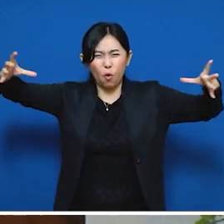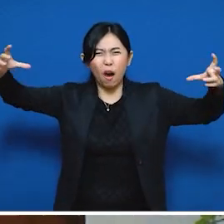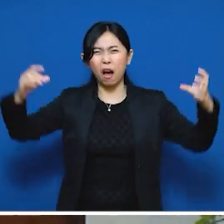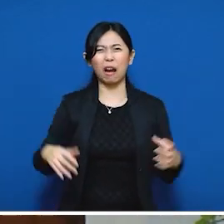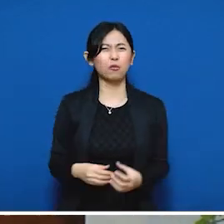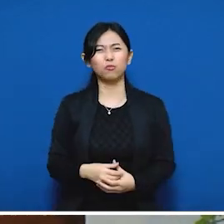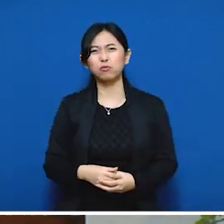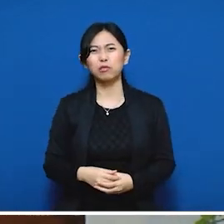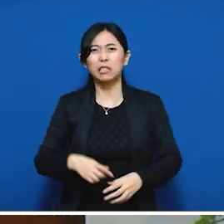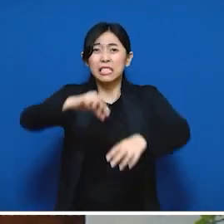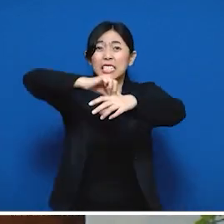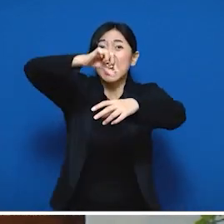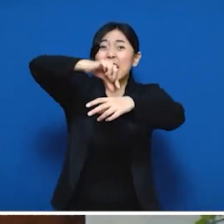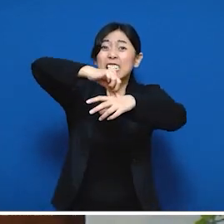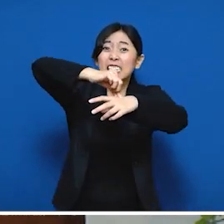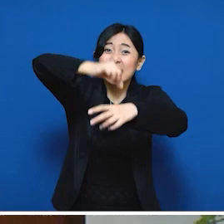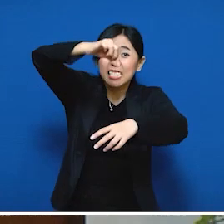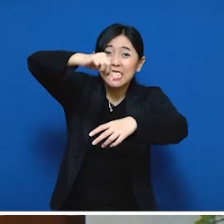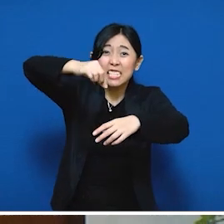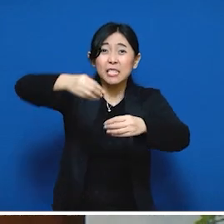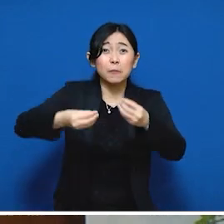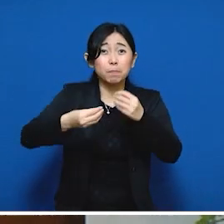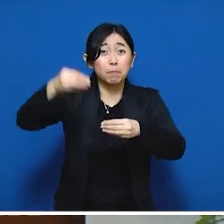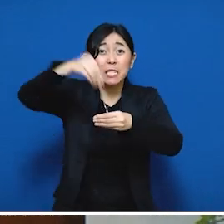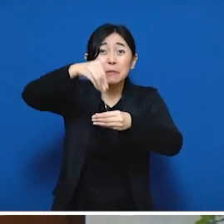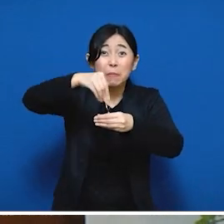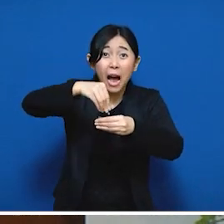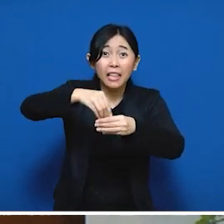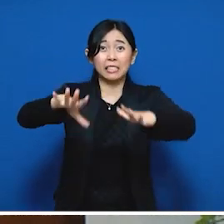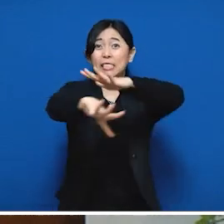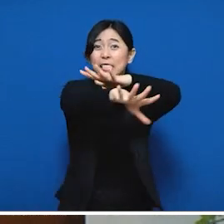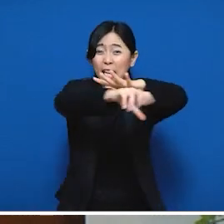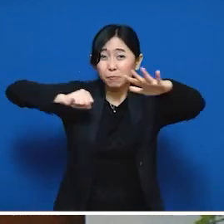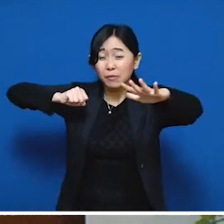Makan daging persembahan yang belum selesai dipersembahkan, sudah diambil.